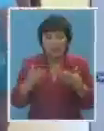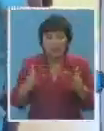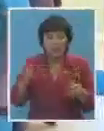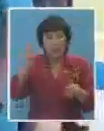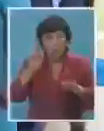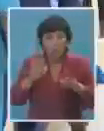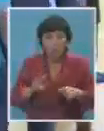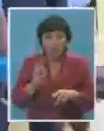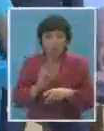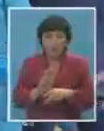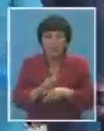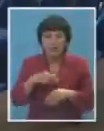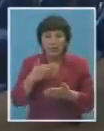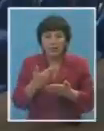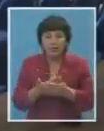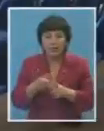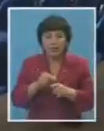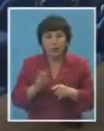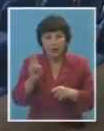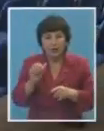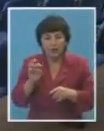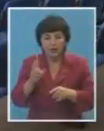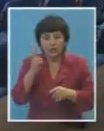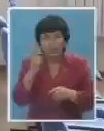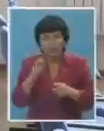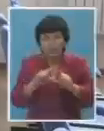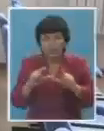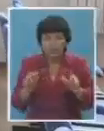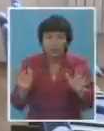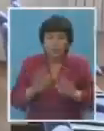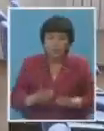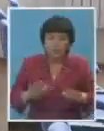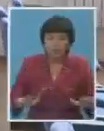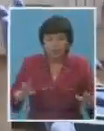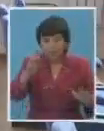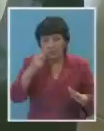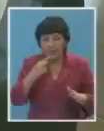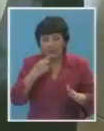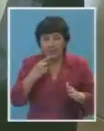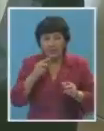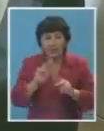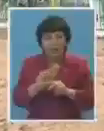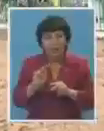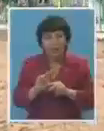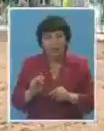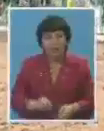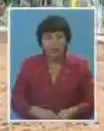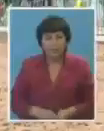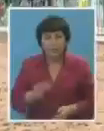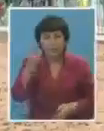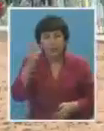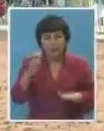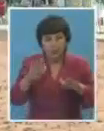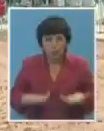оқу ордасын аралады. Айта кету керек, бұл Дариян ауылындағы екінші мектеп. Мұнда оқушылар мемлекеттік тілде білім алады. 300 орындық